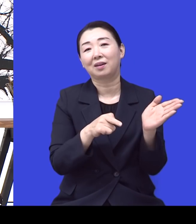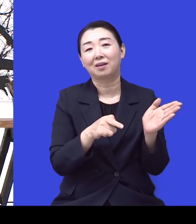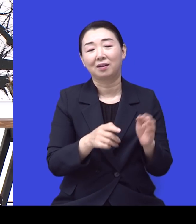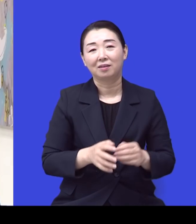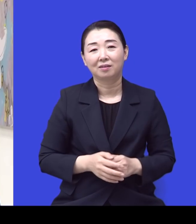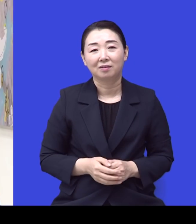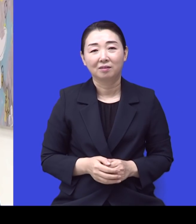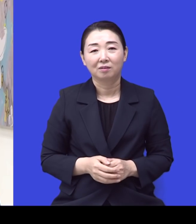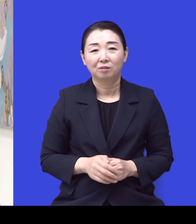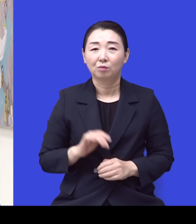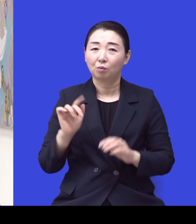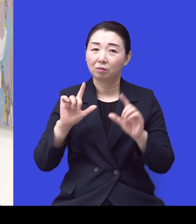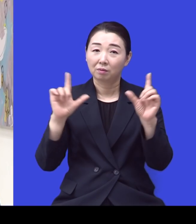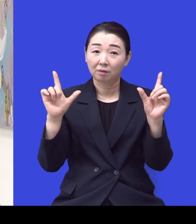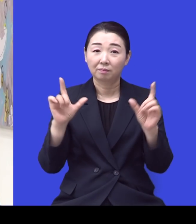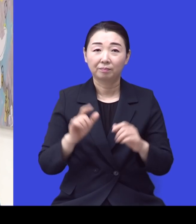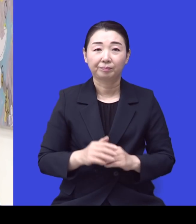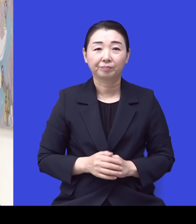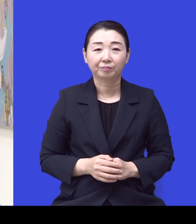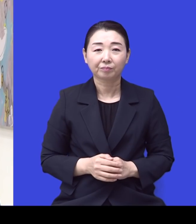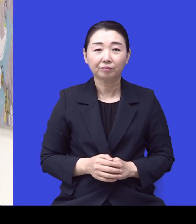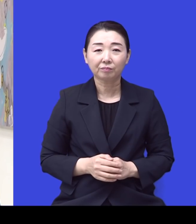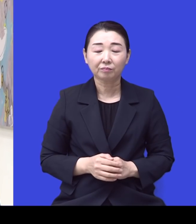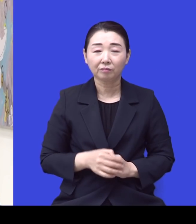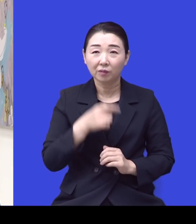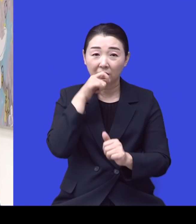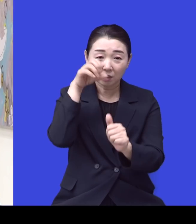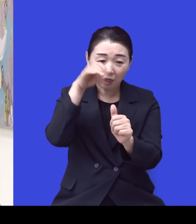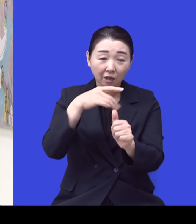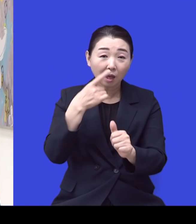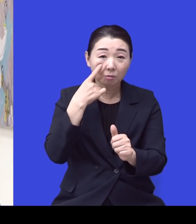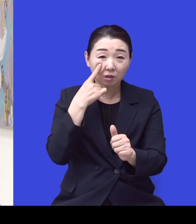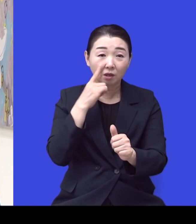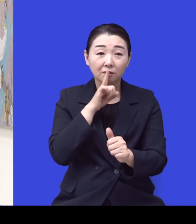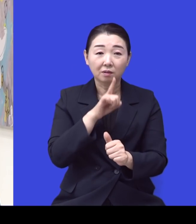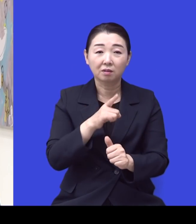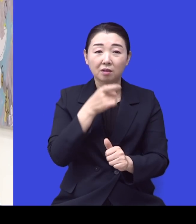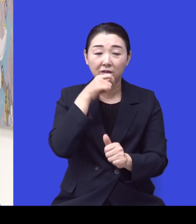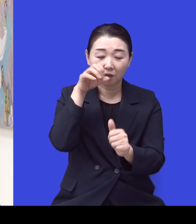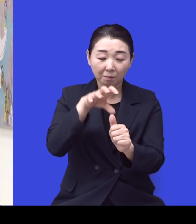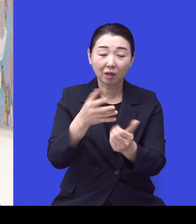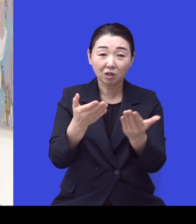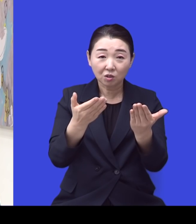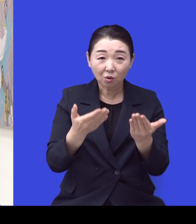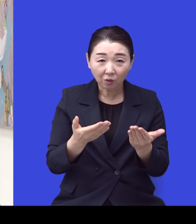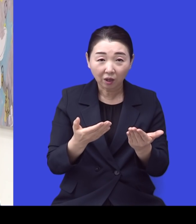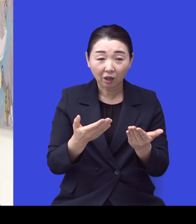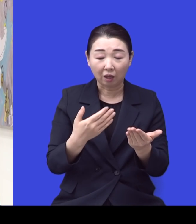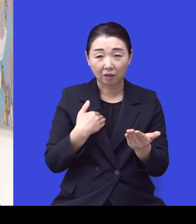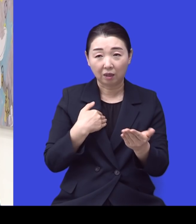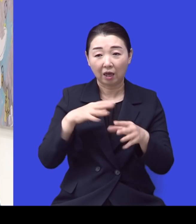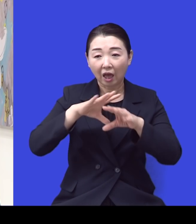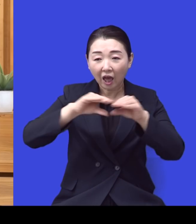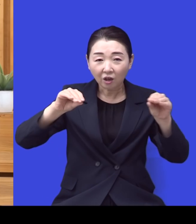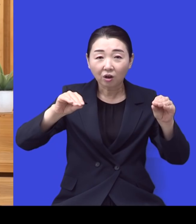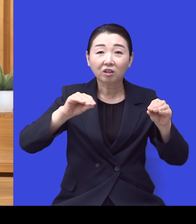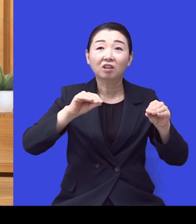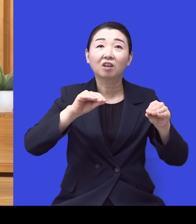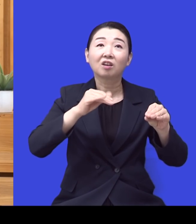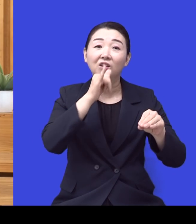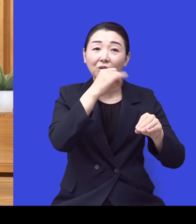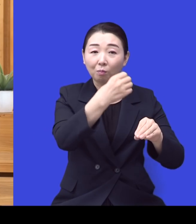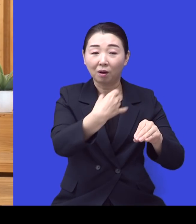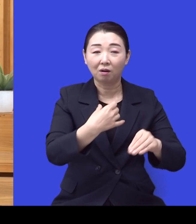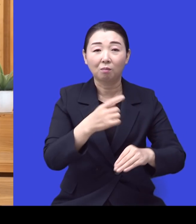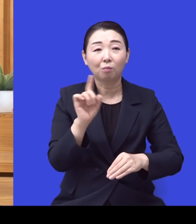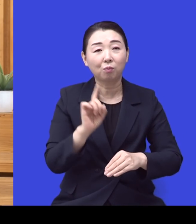그런 분인데 어느 날 이분이 이제 세례를 받자 그랬더니 세례 받기 전에 전사님 제가 해결해야 될 일이 있다. 네.